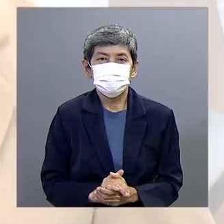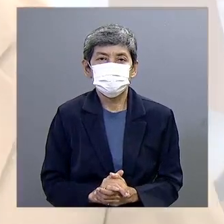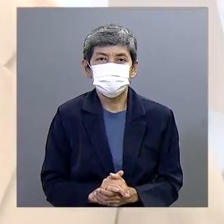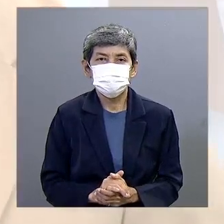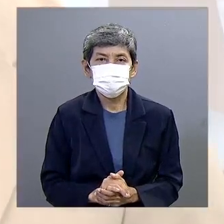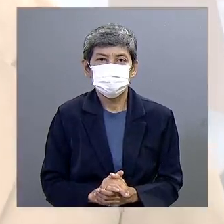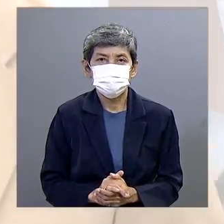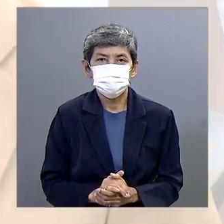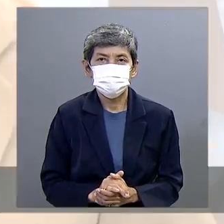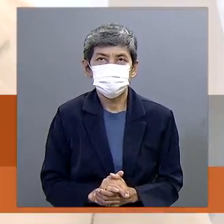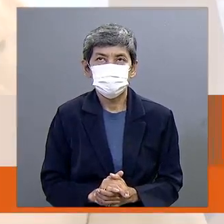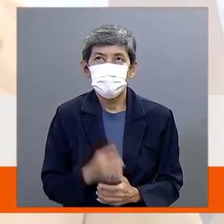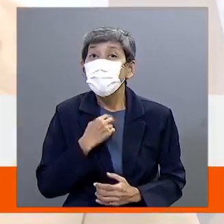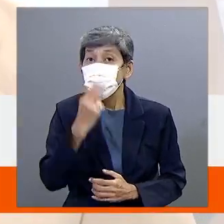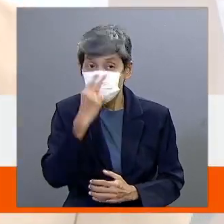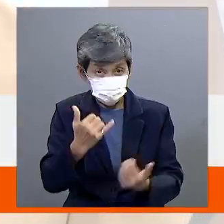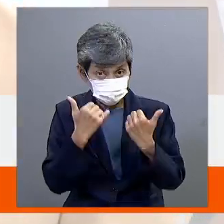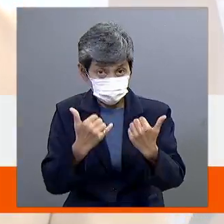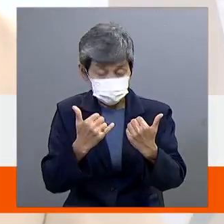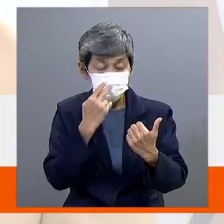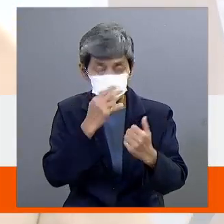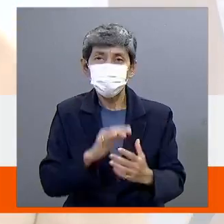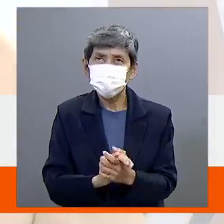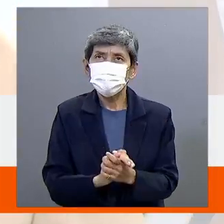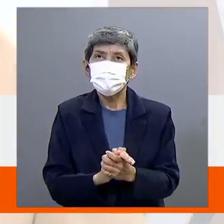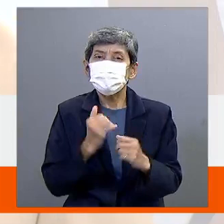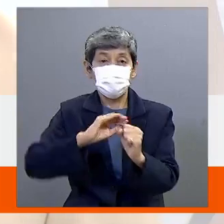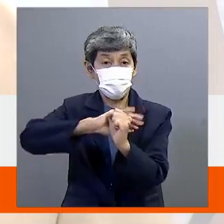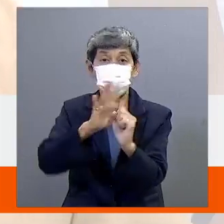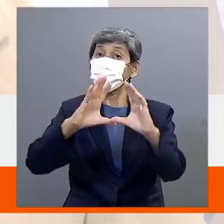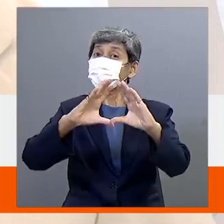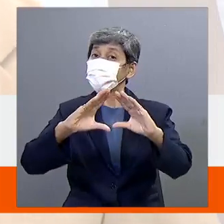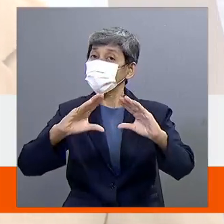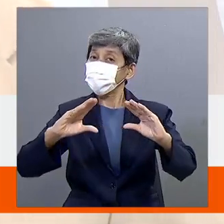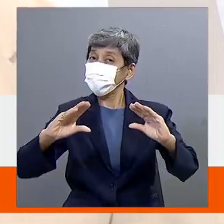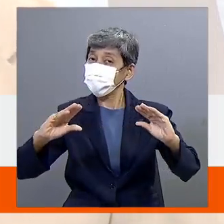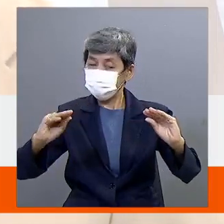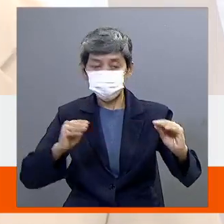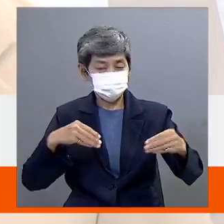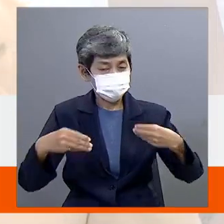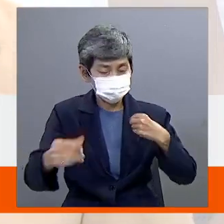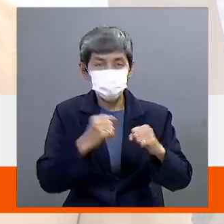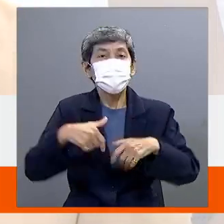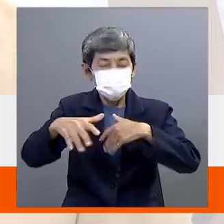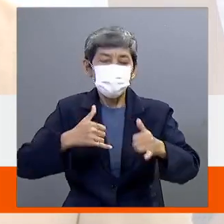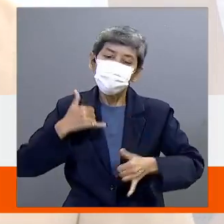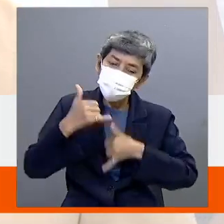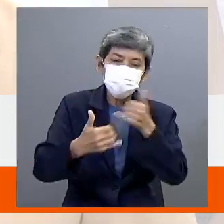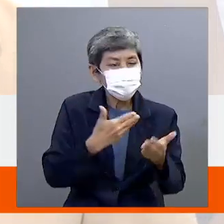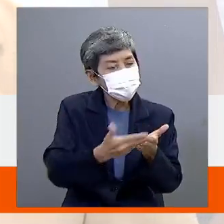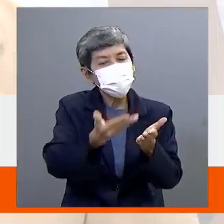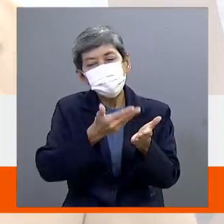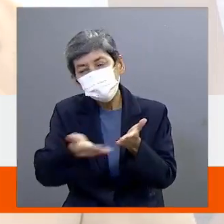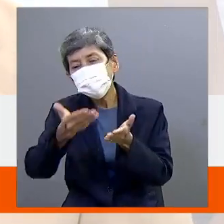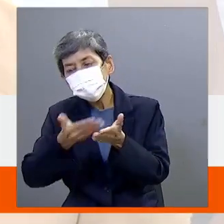โดยภาพรวมตอนนี้เนี่ยก็ต้องบอกว่าหลังจากสถานการณ์โควิดคลี่คลายเนี่ยค่ะประชาชนก็เริ่มกลับมาชับจ่ายใช้สอยนะคะในศูนย์การค้าม